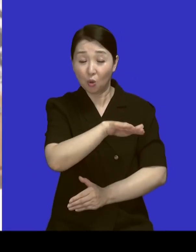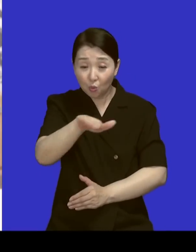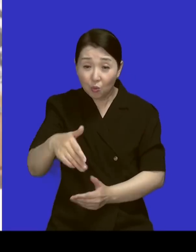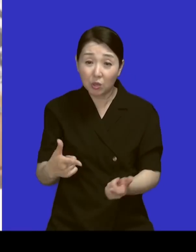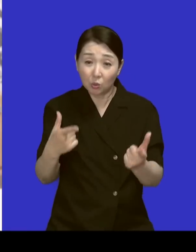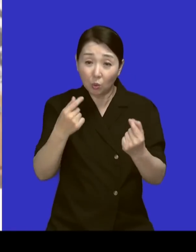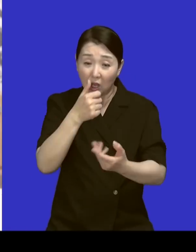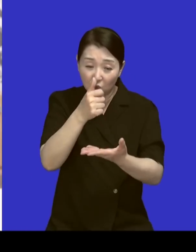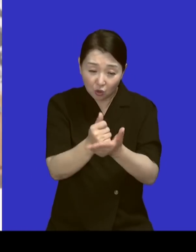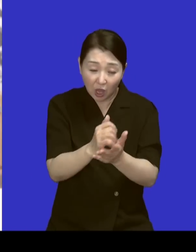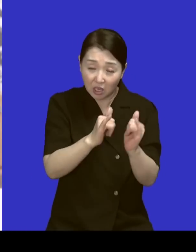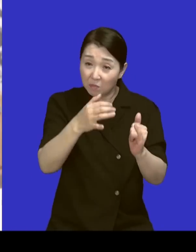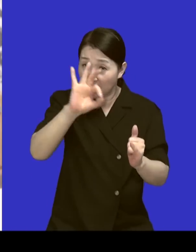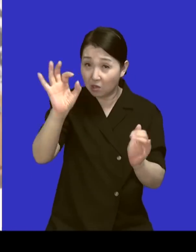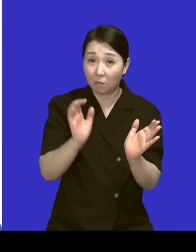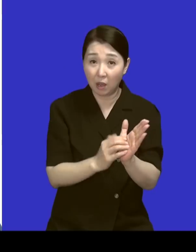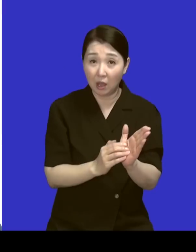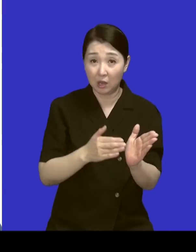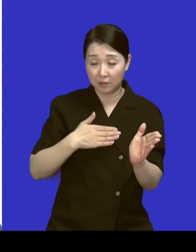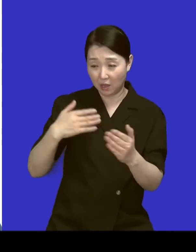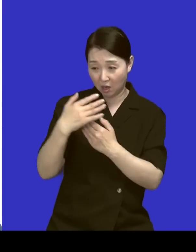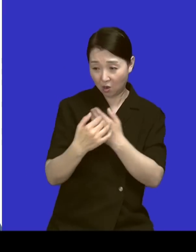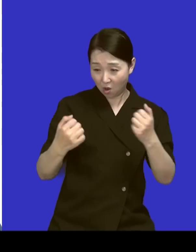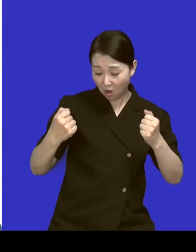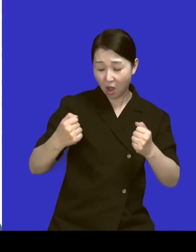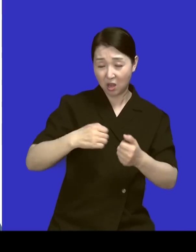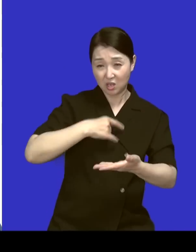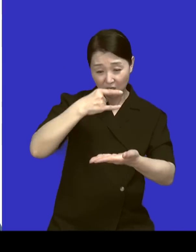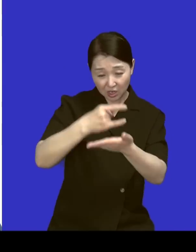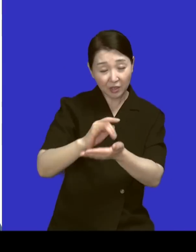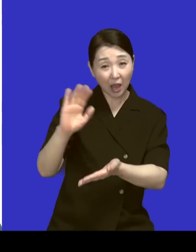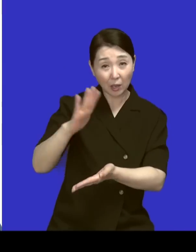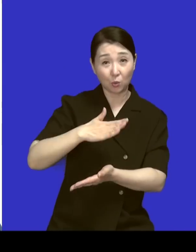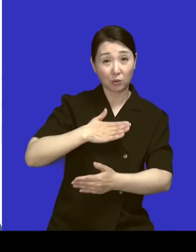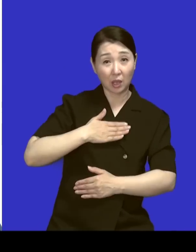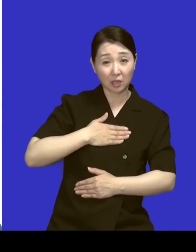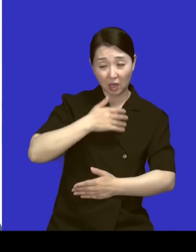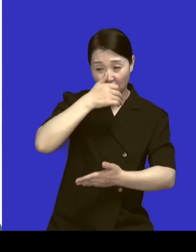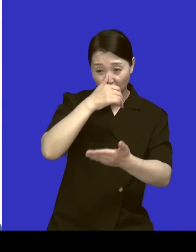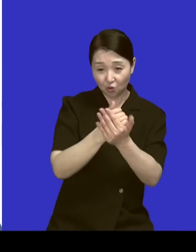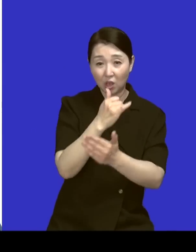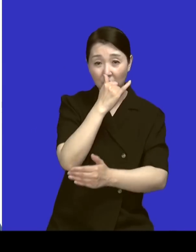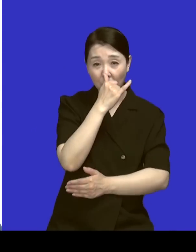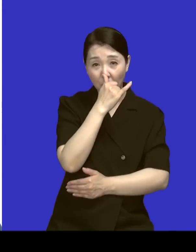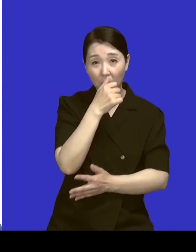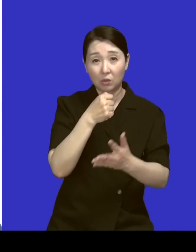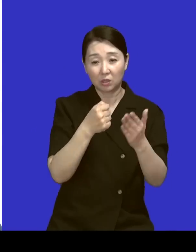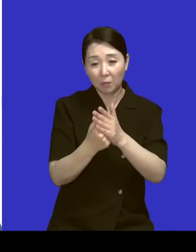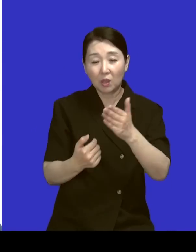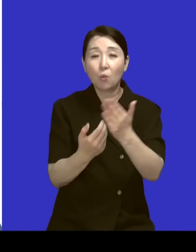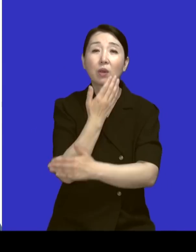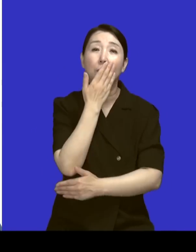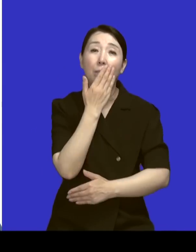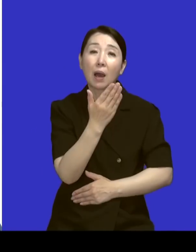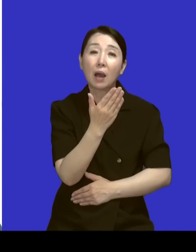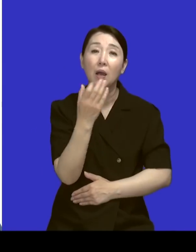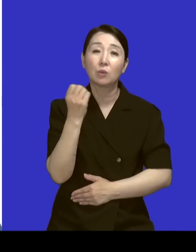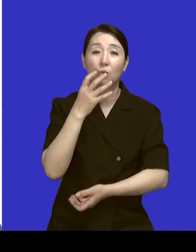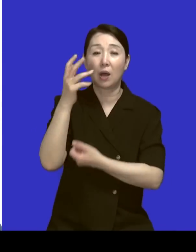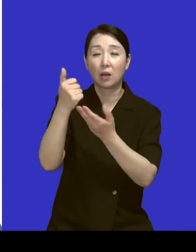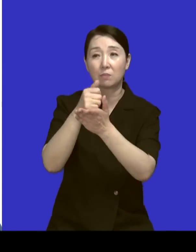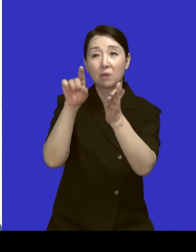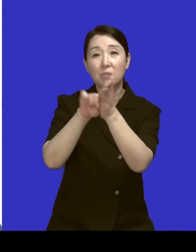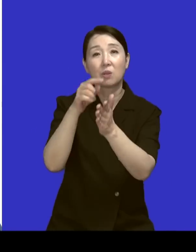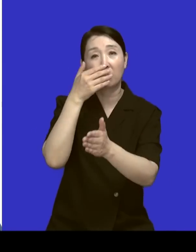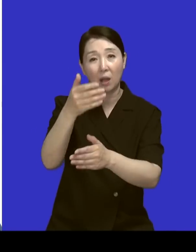걸 인정하잖아요. 내가 건강하고 위인이 아니라 나에게 어떤 죄가 있고 그렇기 때문에 회개를 할 수 있고 하나님을 믿을